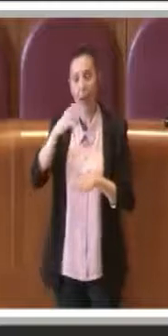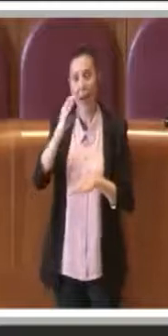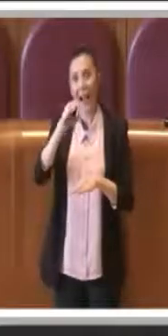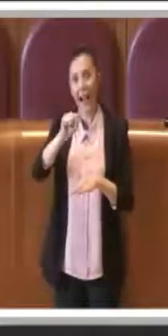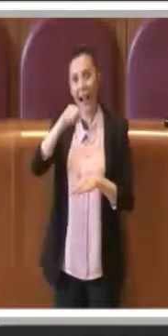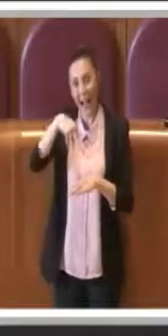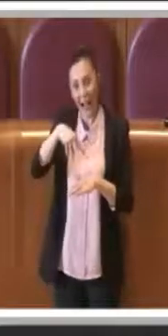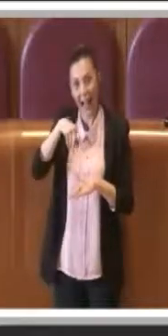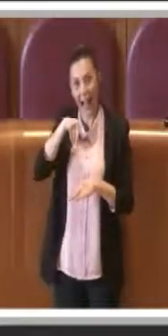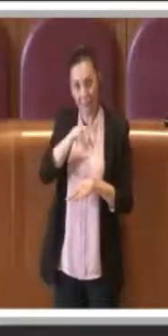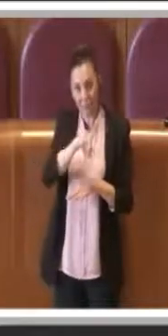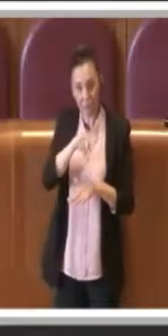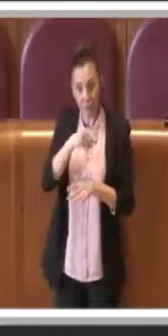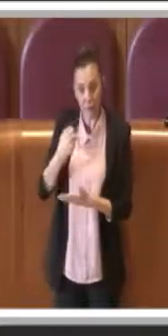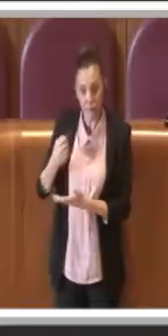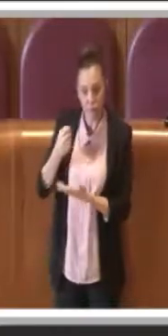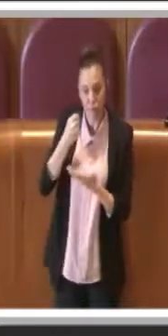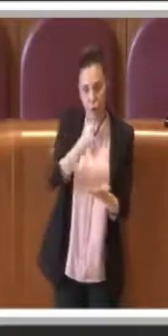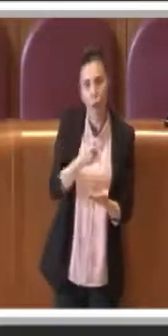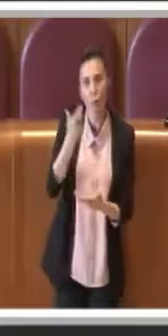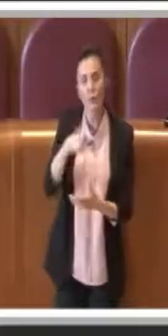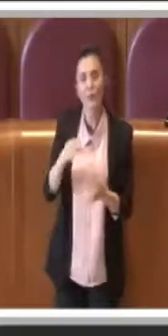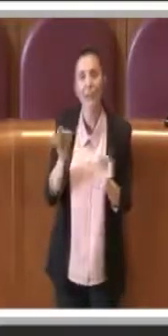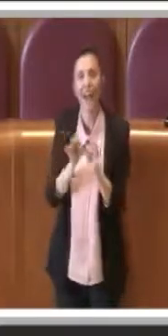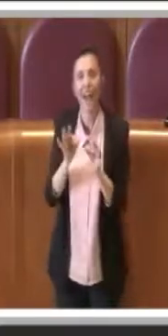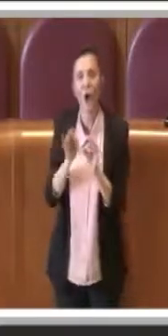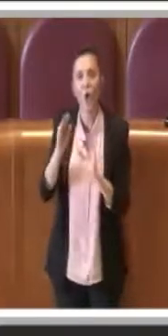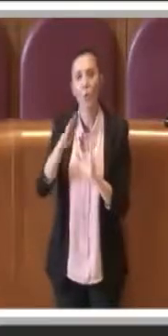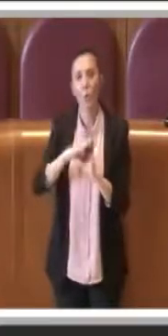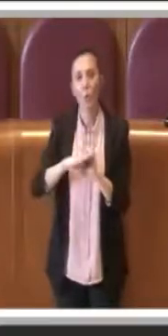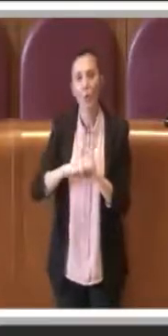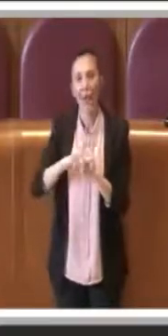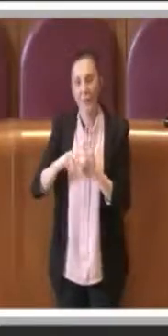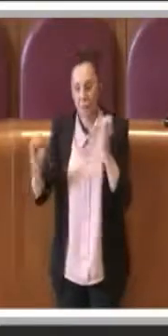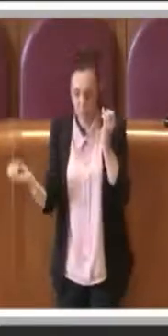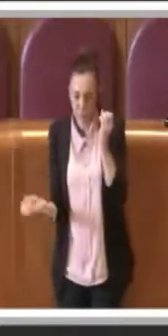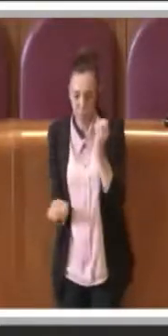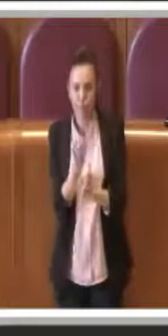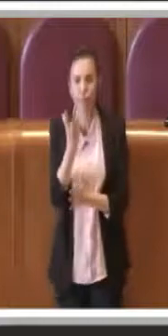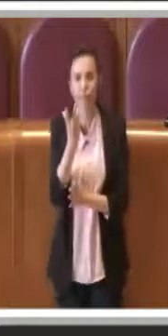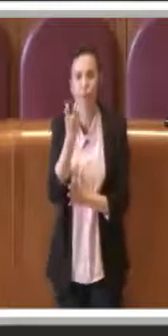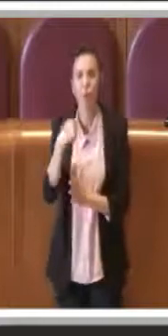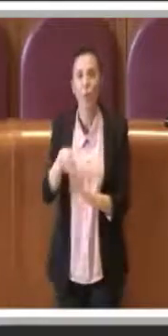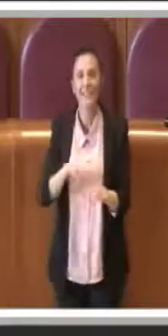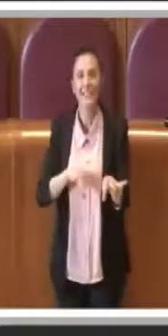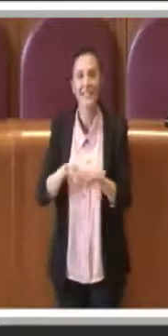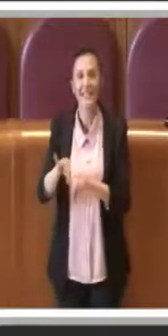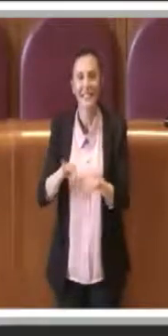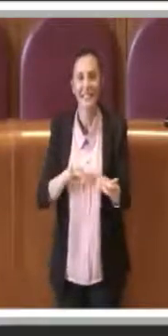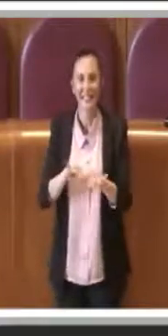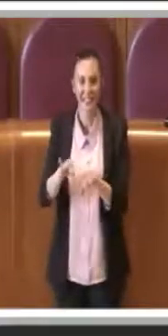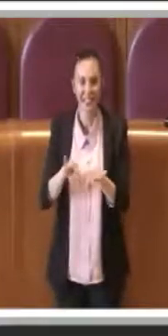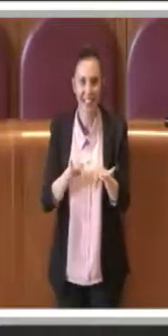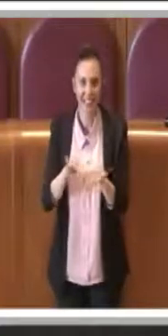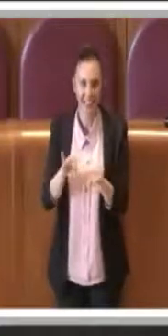perché si trattava di un accordo di programma nato con sistema,